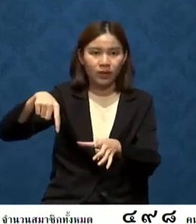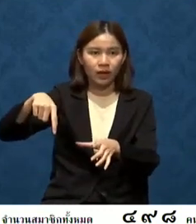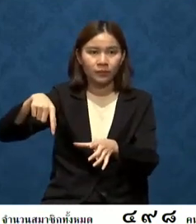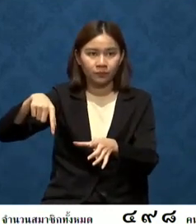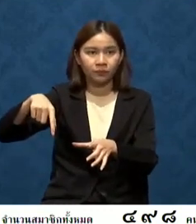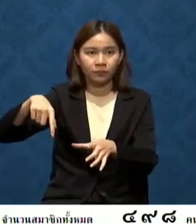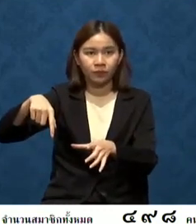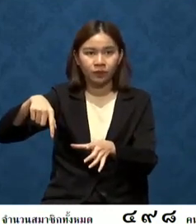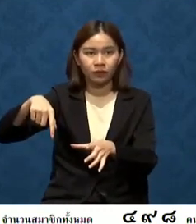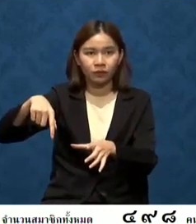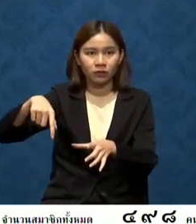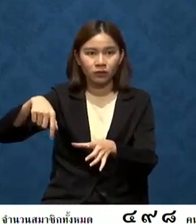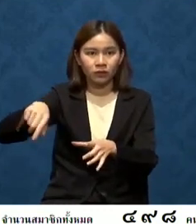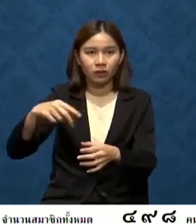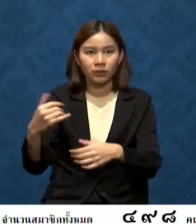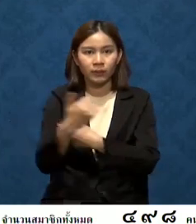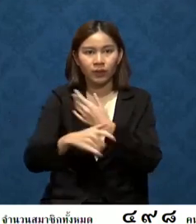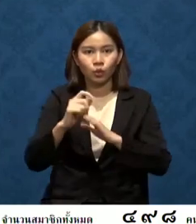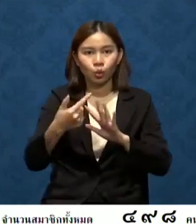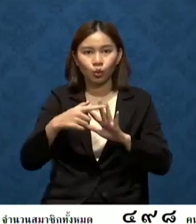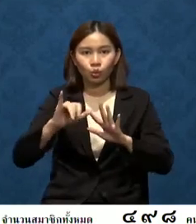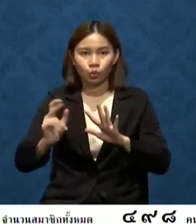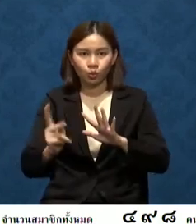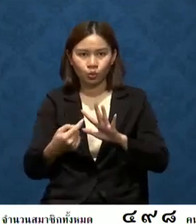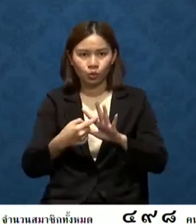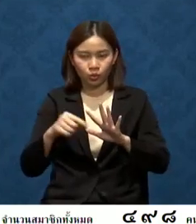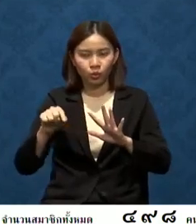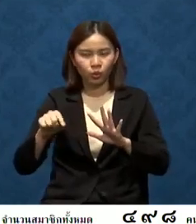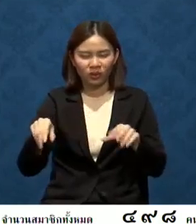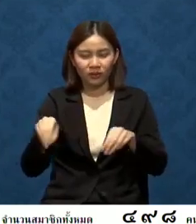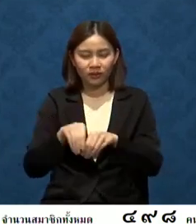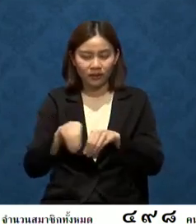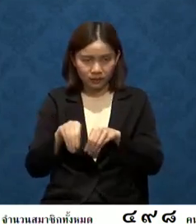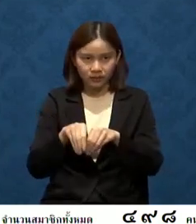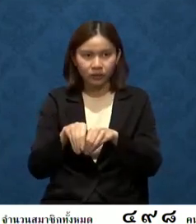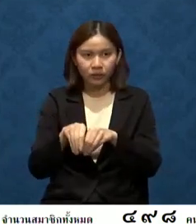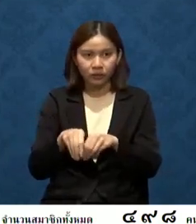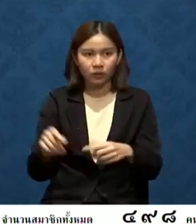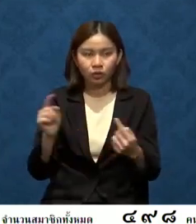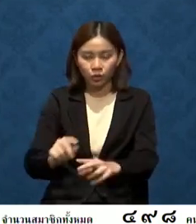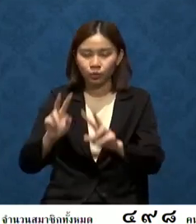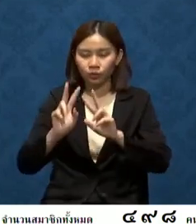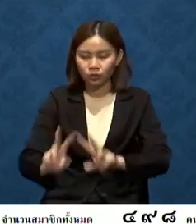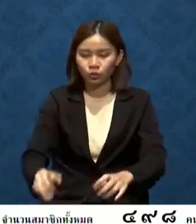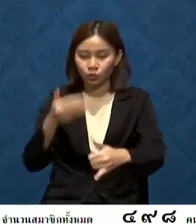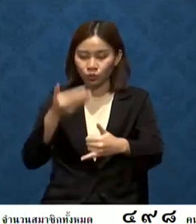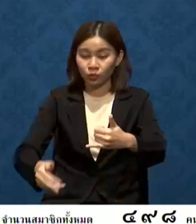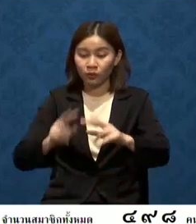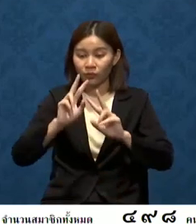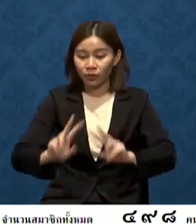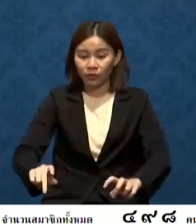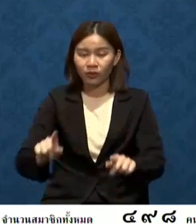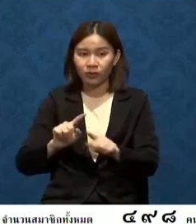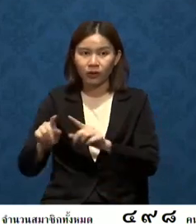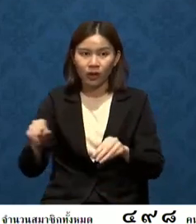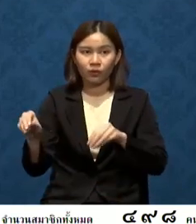าติเชื้อสายเขาเนี่ยที่อุยกูร์เนี่ยนะครับเพราะว่าเขาค่อนข้างที่จะใกล้ชิดในการพิสูจน์อัตลักษณ์เนี่ยก็น่าที่จะอยู่ใกล้ชิ